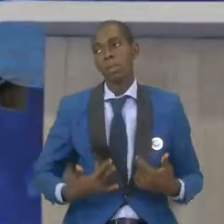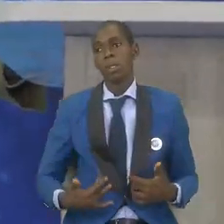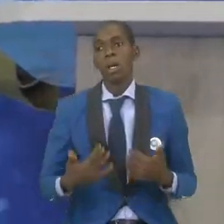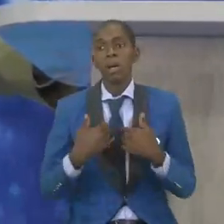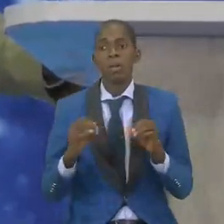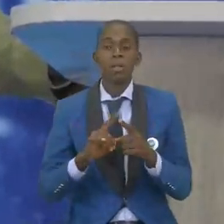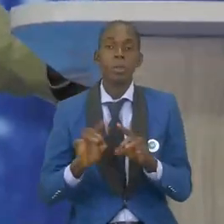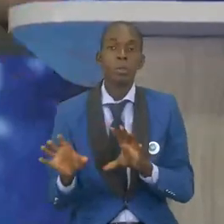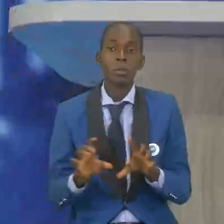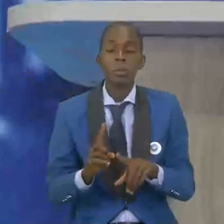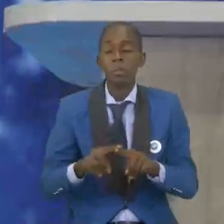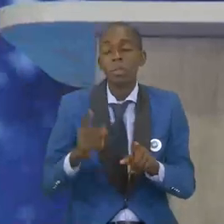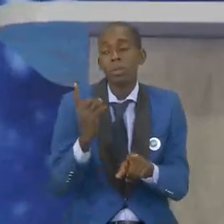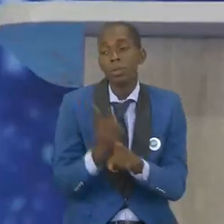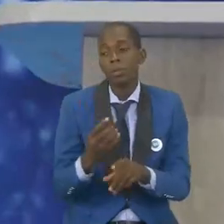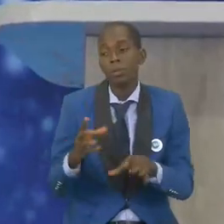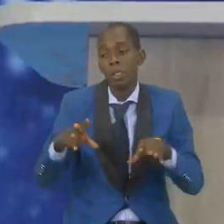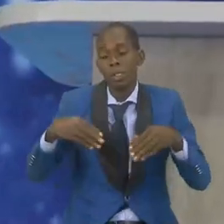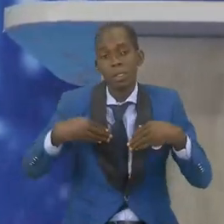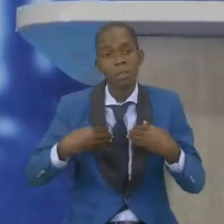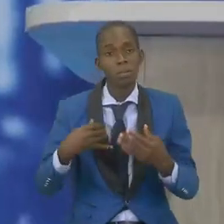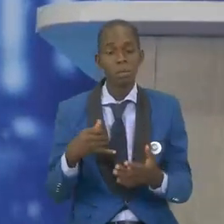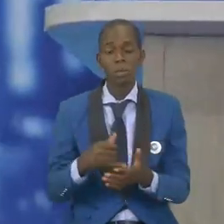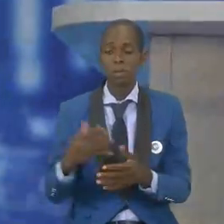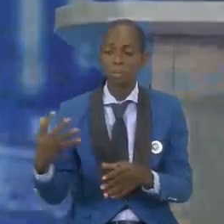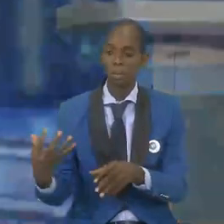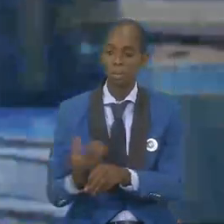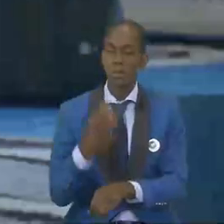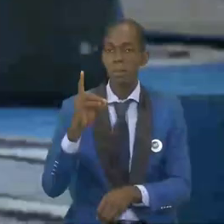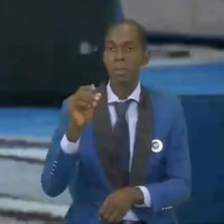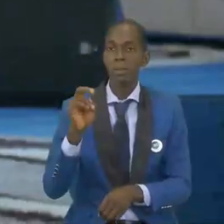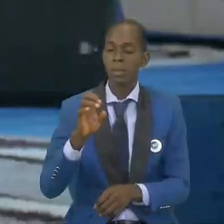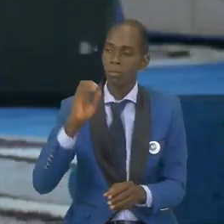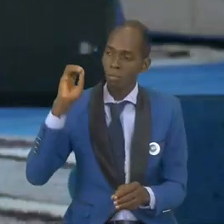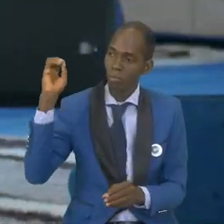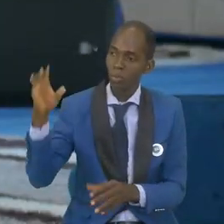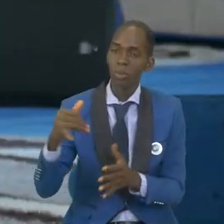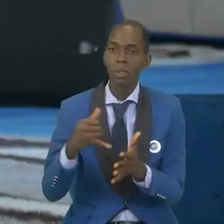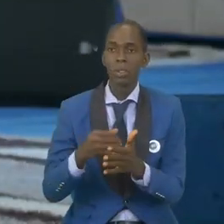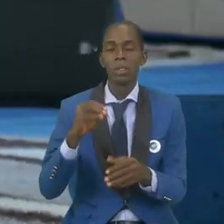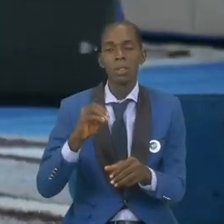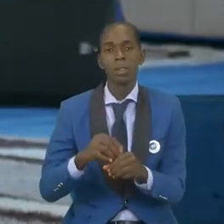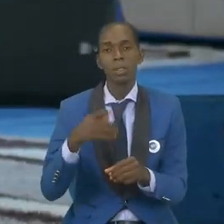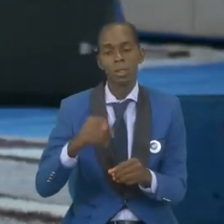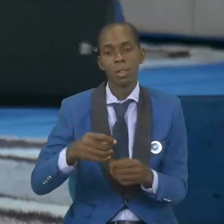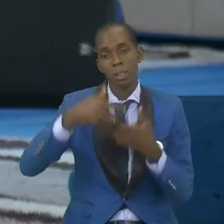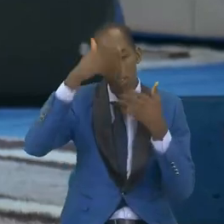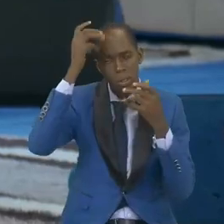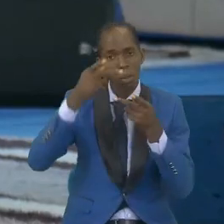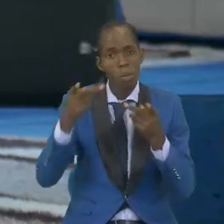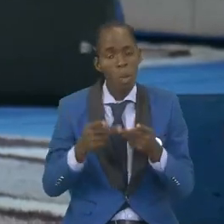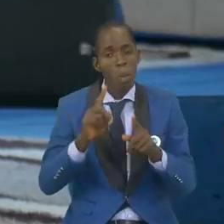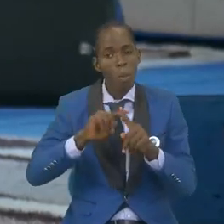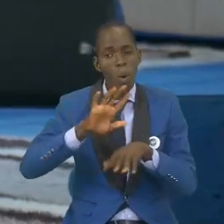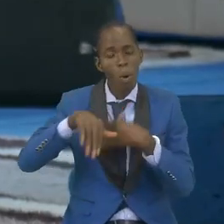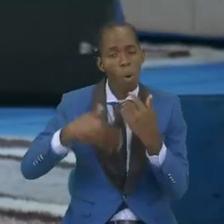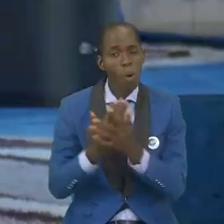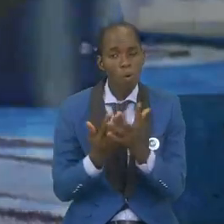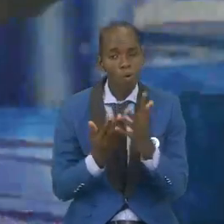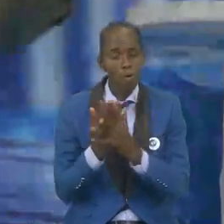n'avaient pas de choix, c'est ce qu'ils pensaient. Et ils ont jeté Daniel dans la fosse aux lions. Tout au long de la nuit, il n'a pas